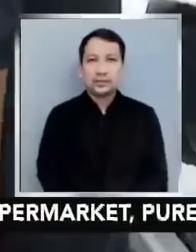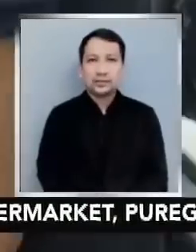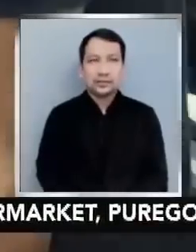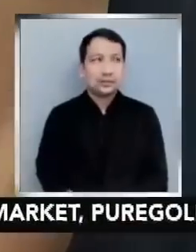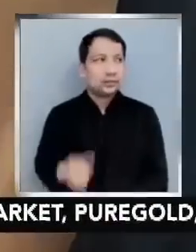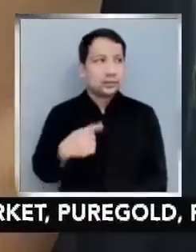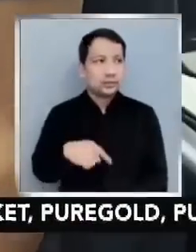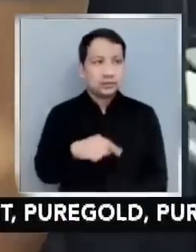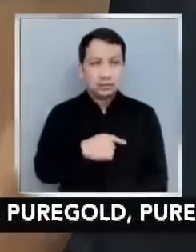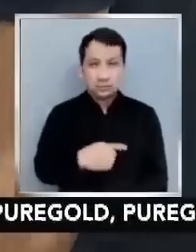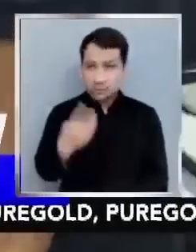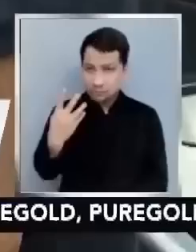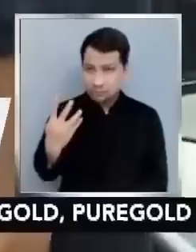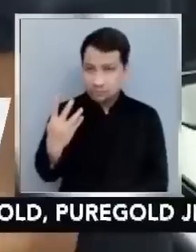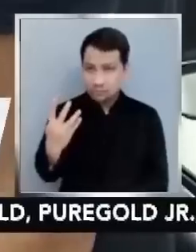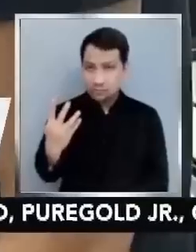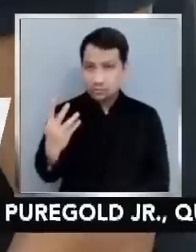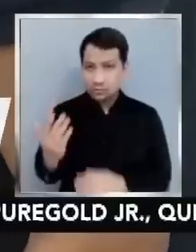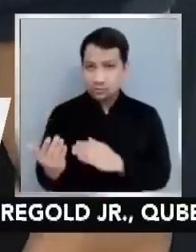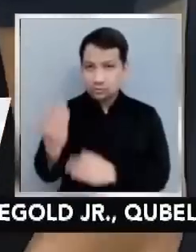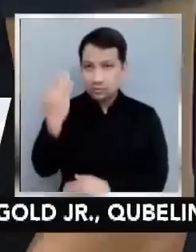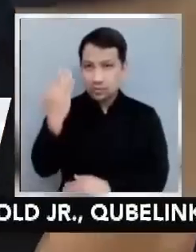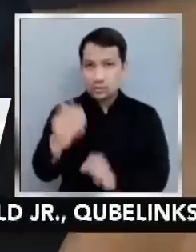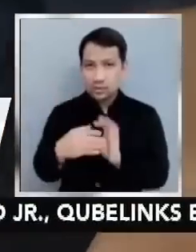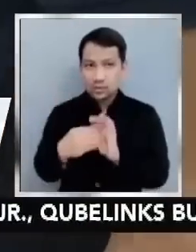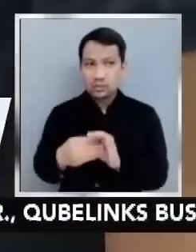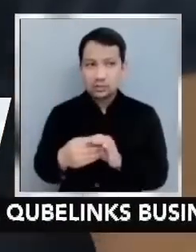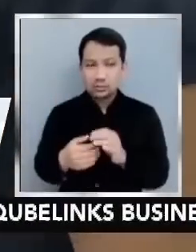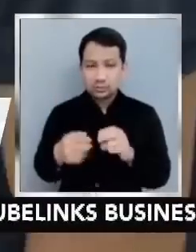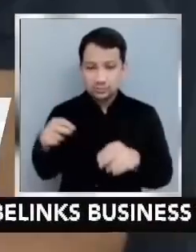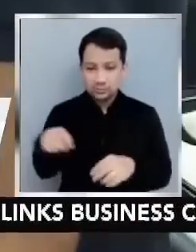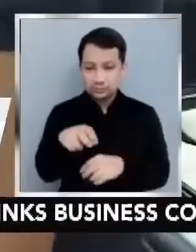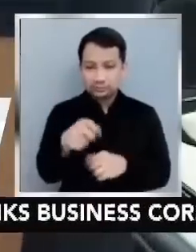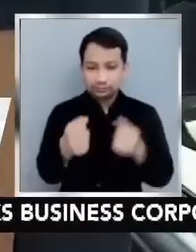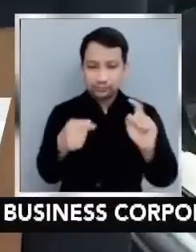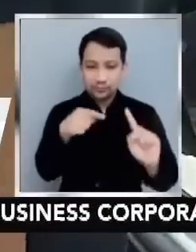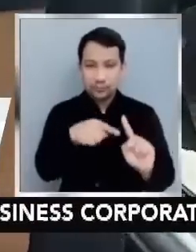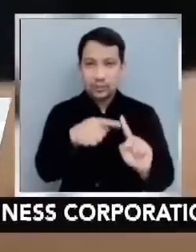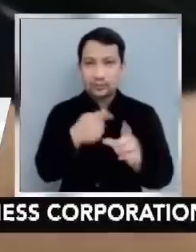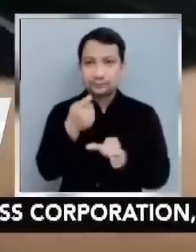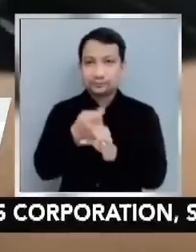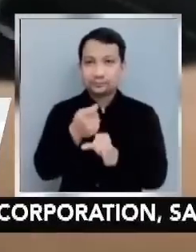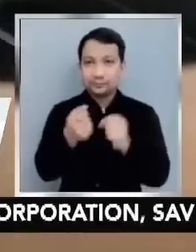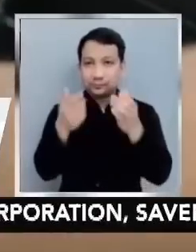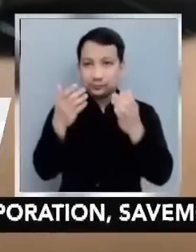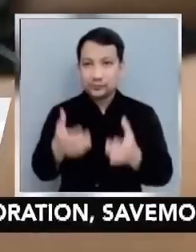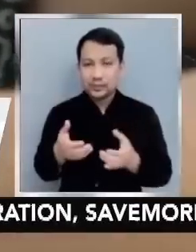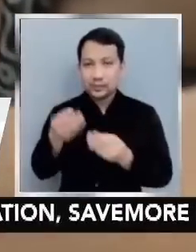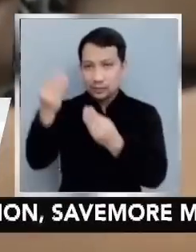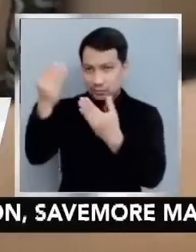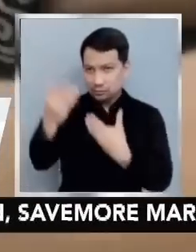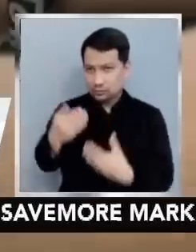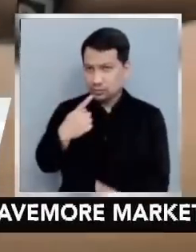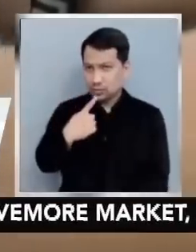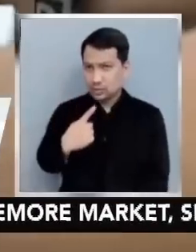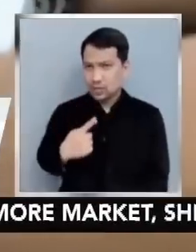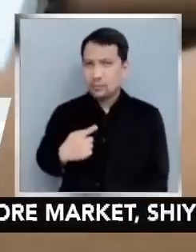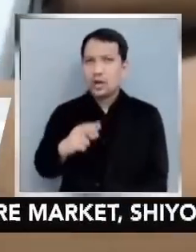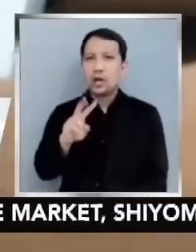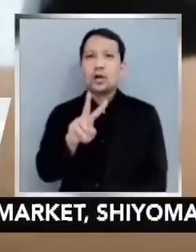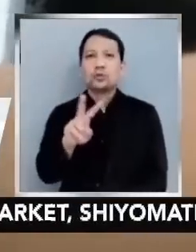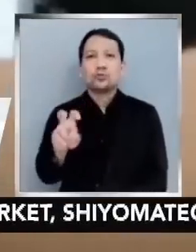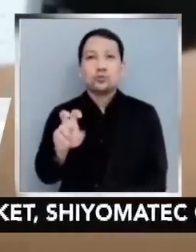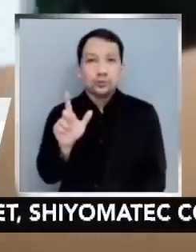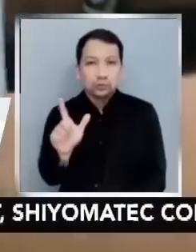Alas 4 pa ng madaling araw, namamasada ang taxi driver na si Ernesto, pero nang makausap ko siya, 220 pesos pa